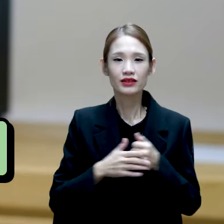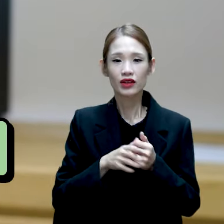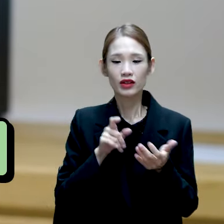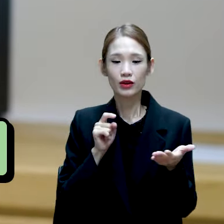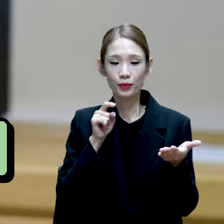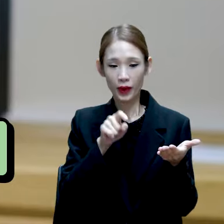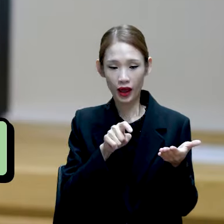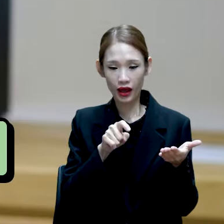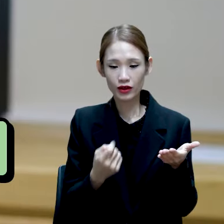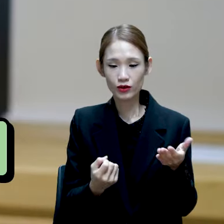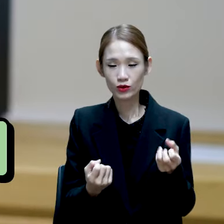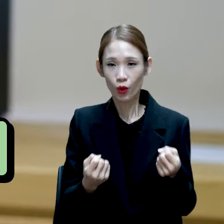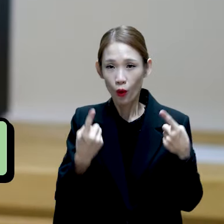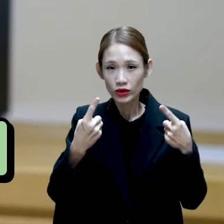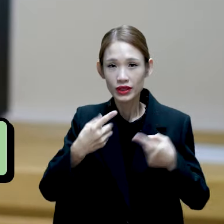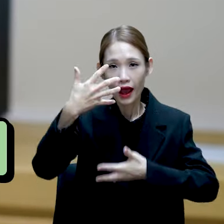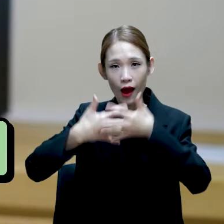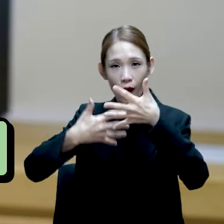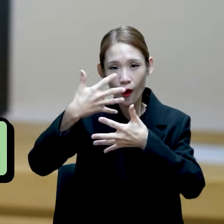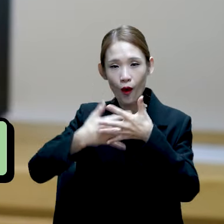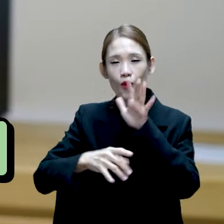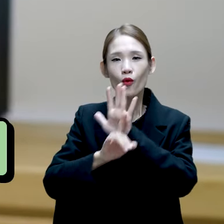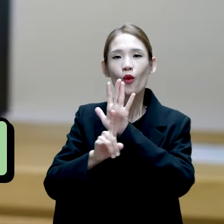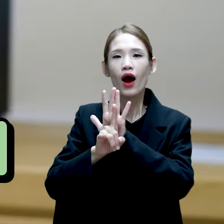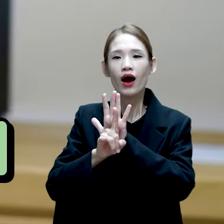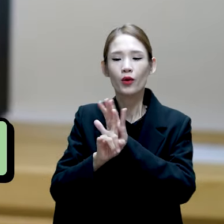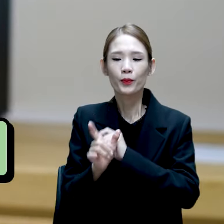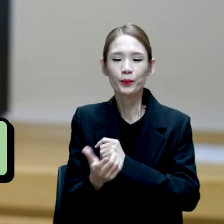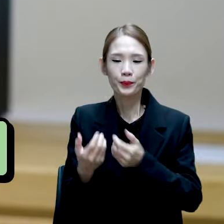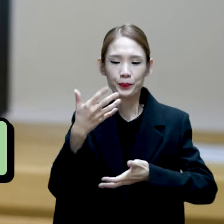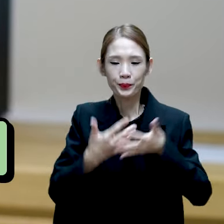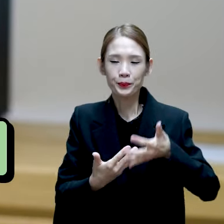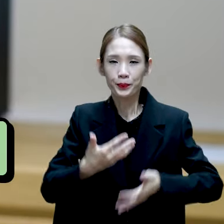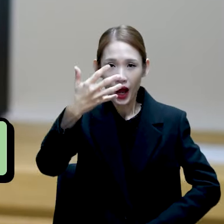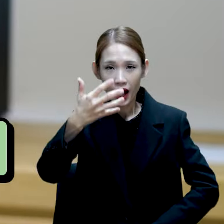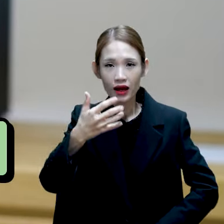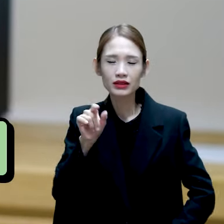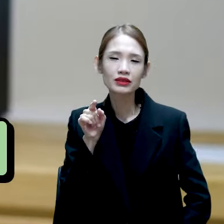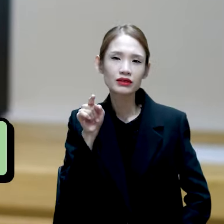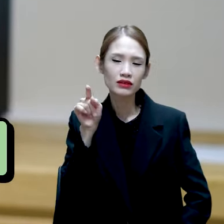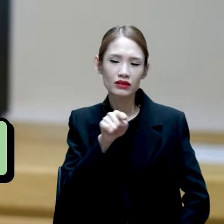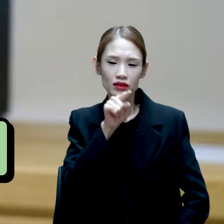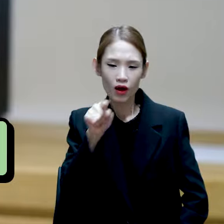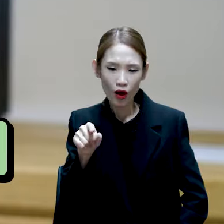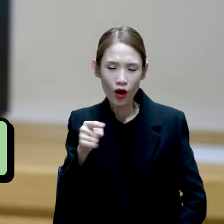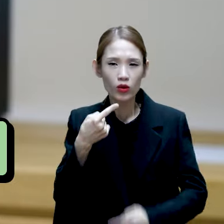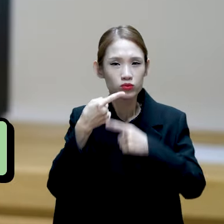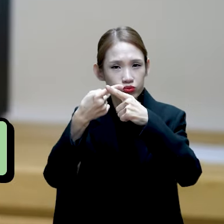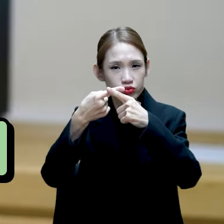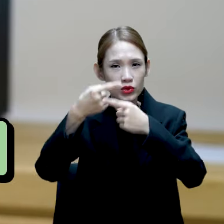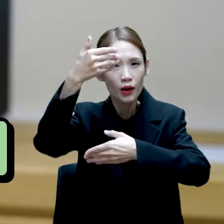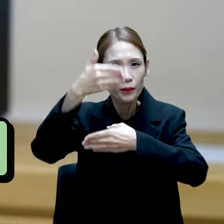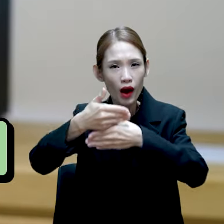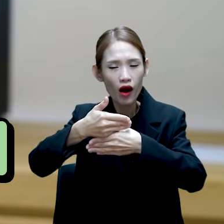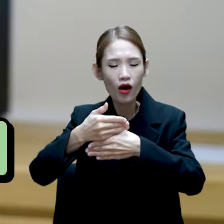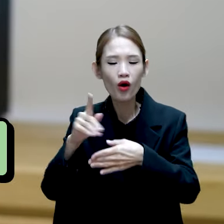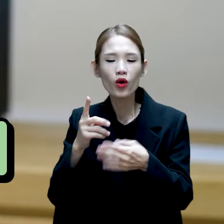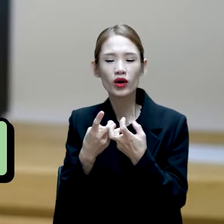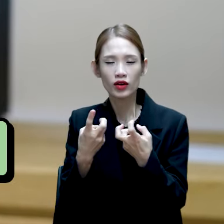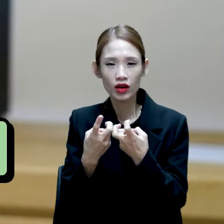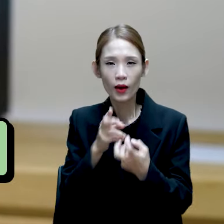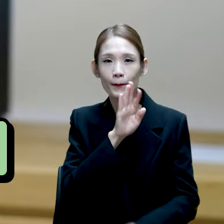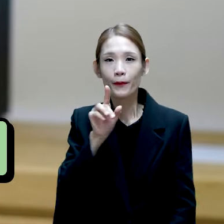이제 광고가 뜨잖아요. 그 광고 창을 닫는 게 어려워요. 버튼이 되게 그 눈으로 봤을 때는 어떻게 보이는지 모르겠는데, 그